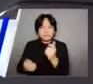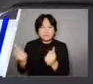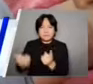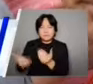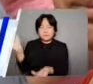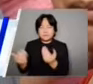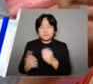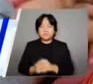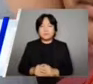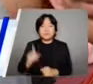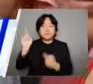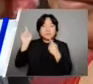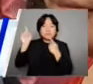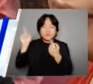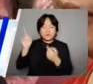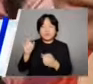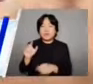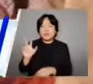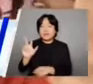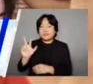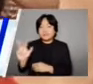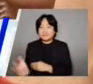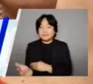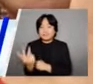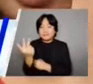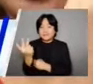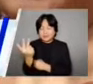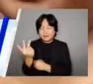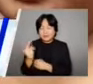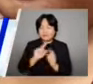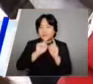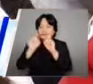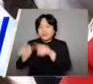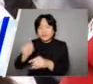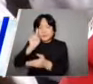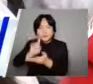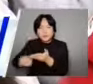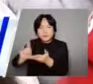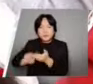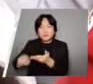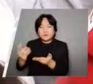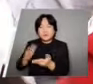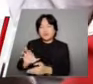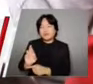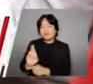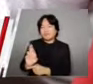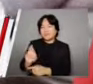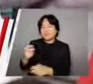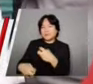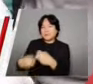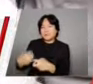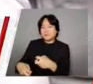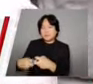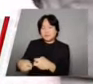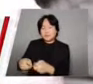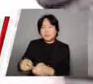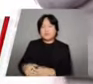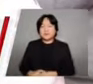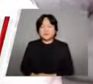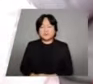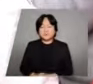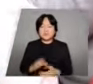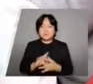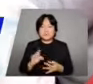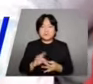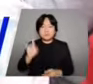nasa ospital para sa check-up sana ng asawa sa neurologist. Mapasok na po kami, yun sinabi na hindi na daw kami matuloy